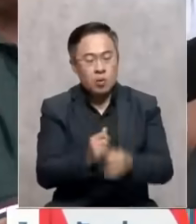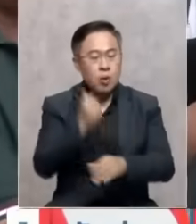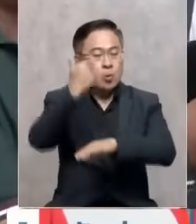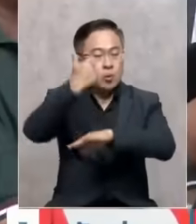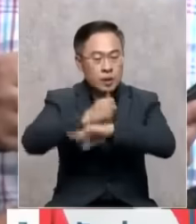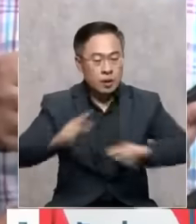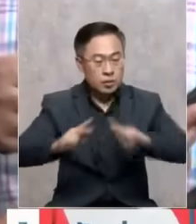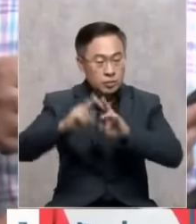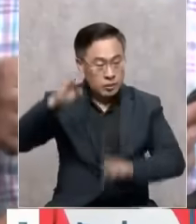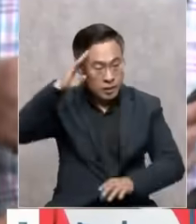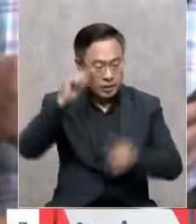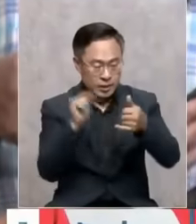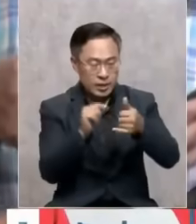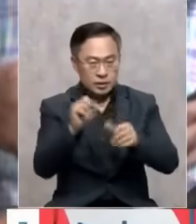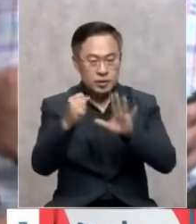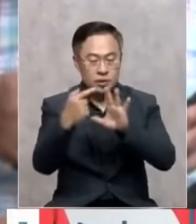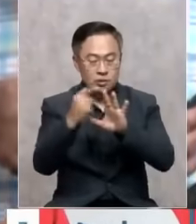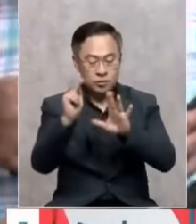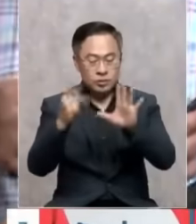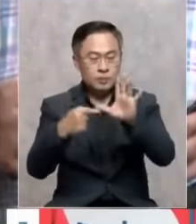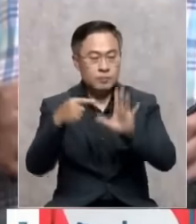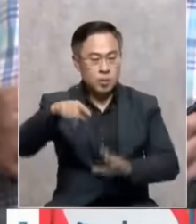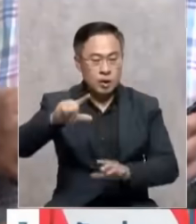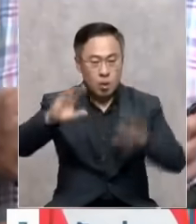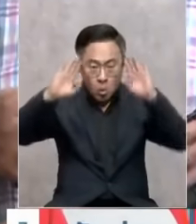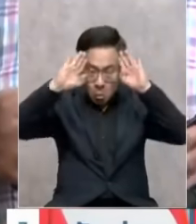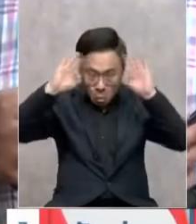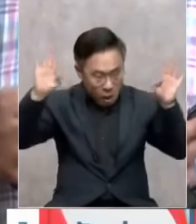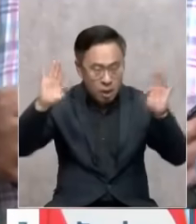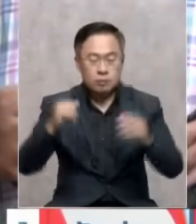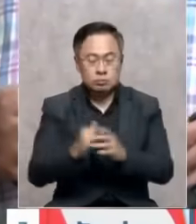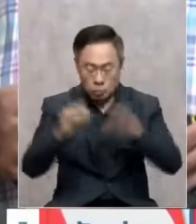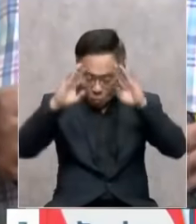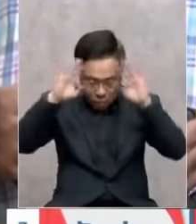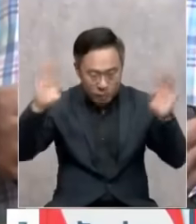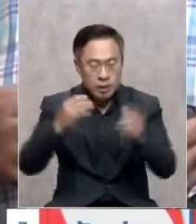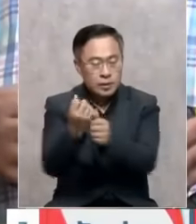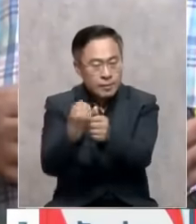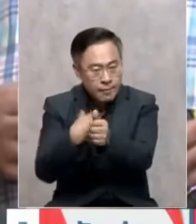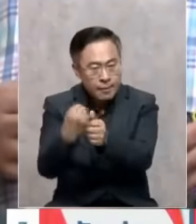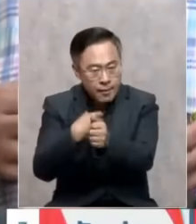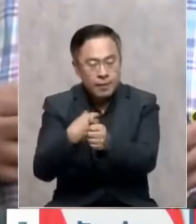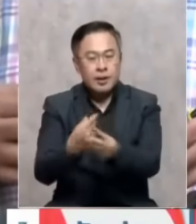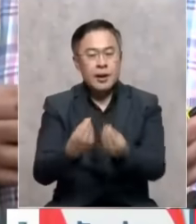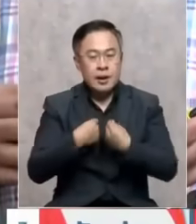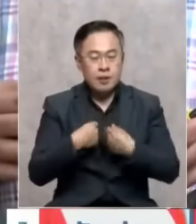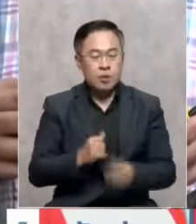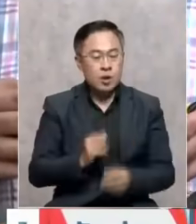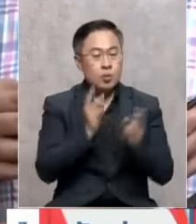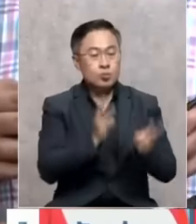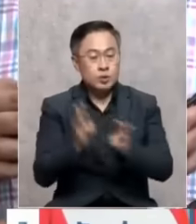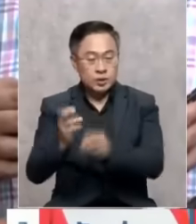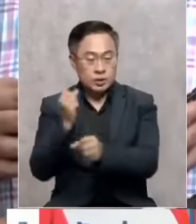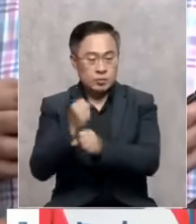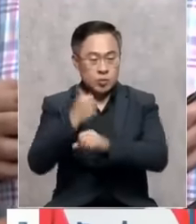คุณสุทินบอกนะแล้วก็เชื่อมั่นว่าท่านเนี่ยตนเนี่ยทำได้ก็เลยถ่ายทอดเป็นความรู้ว่าจะเป็นรัฐมนตรีต้องบริห